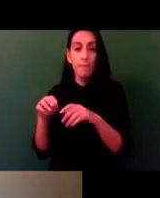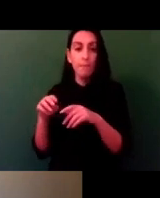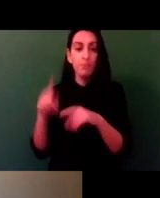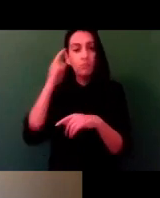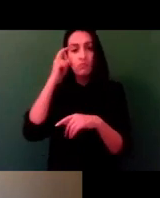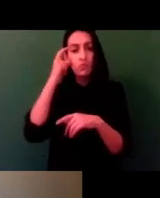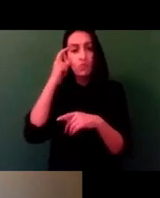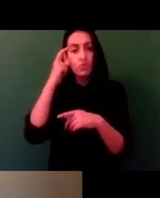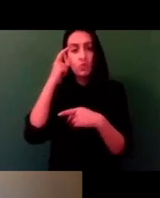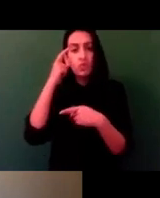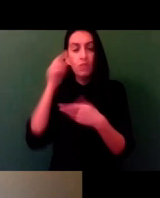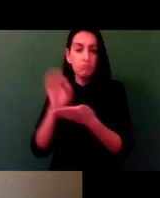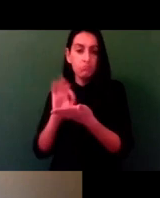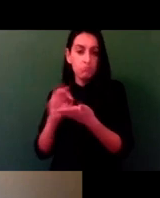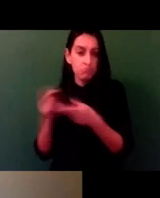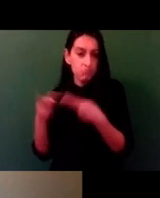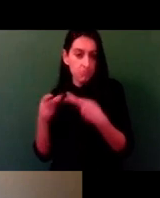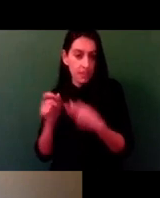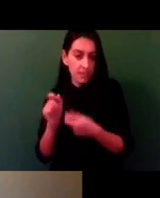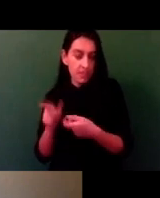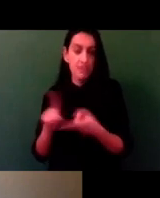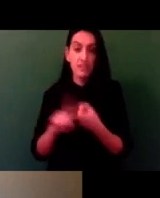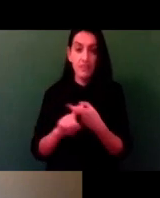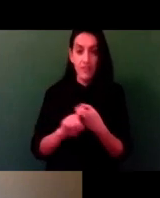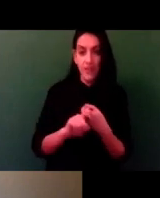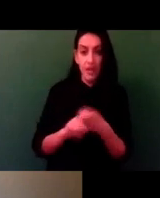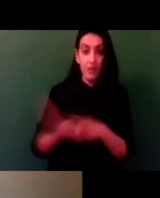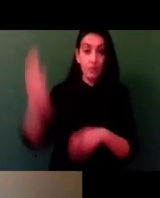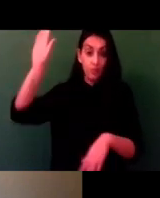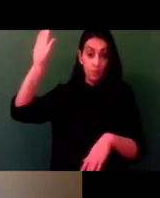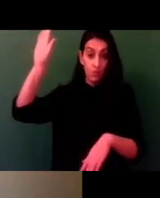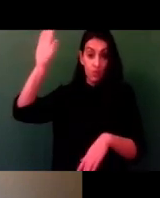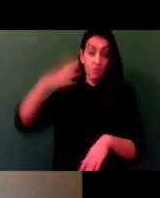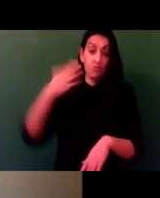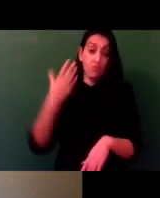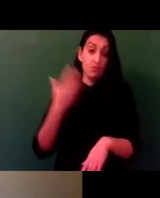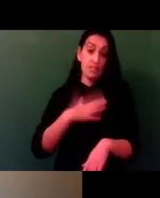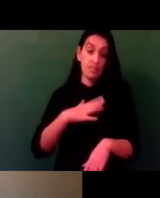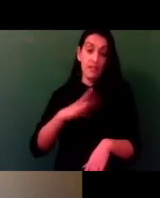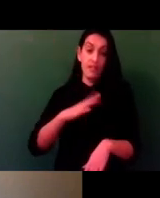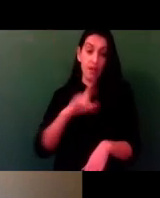direkt söz isteyebilirsiniz. Öncelikle söz isteyen var mı diye bir bakıyorum.